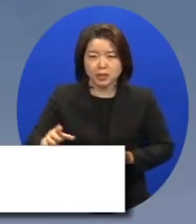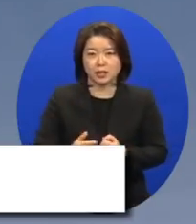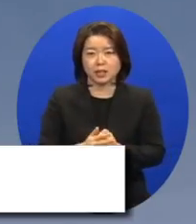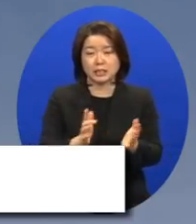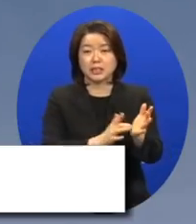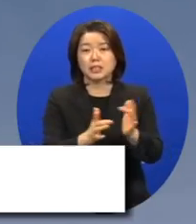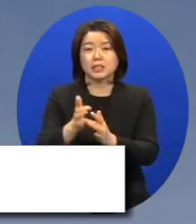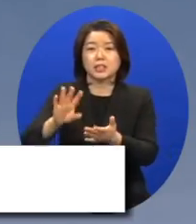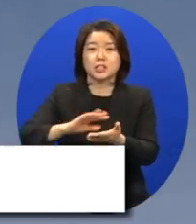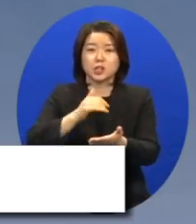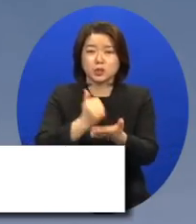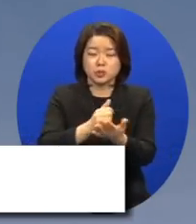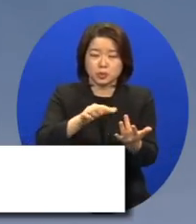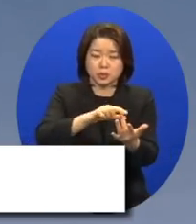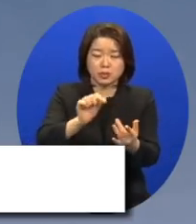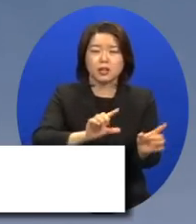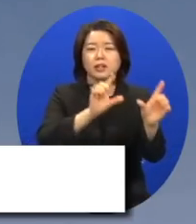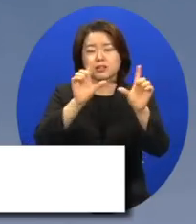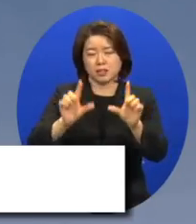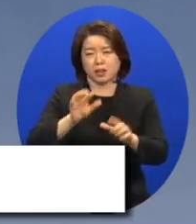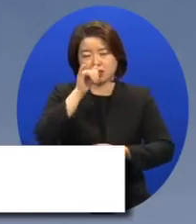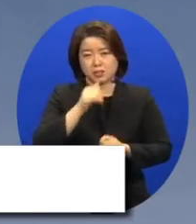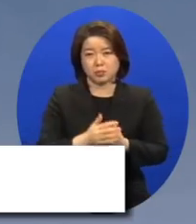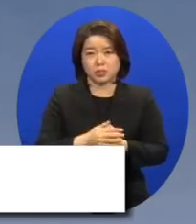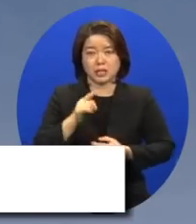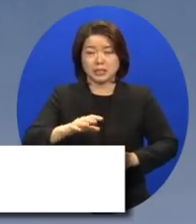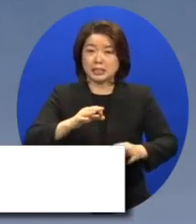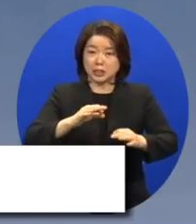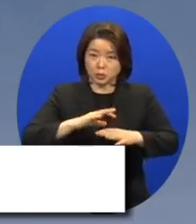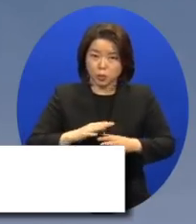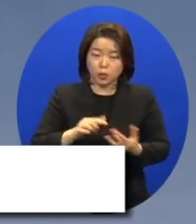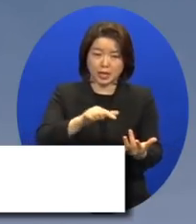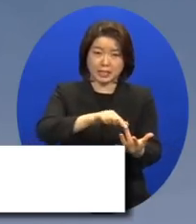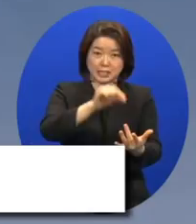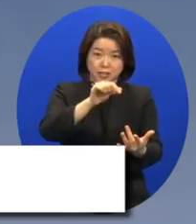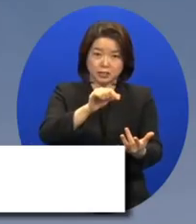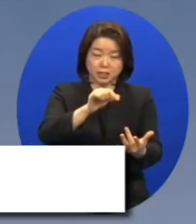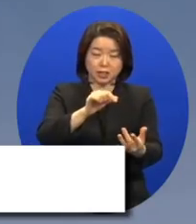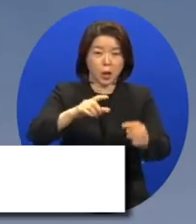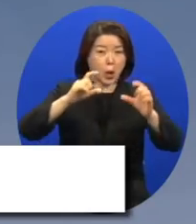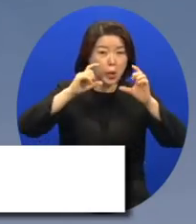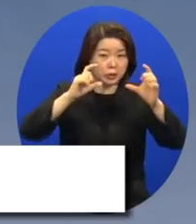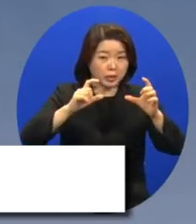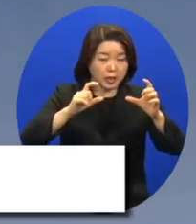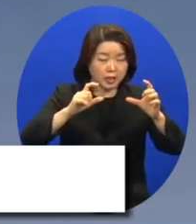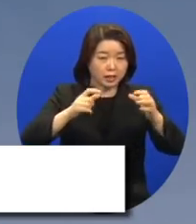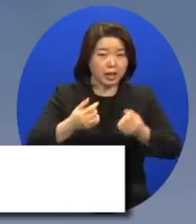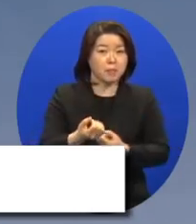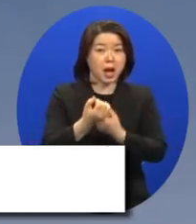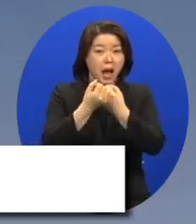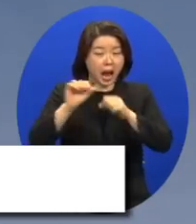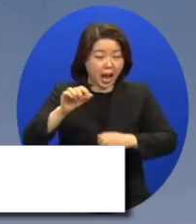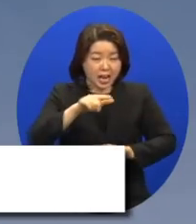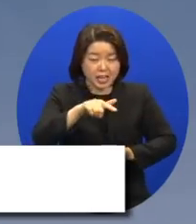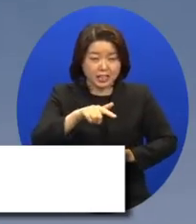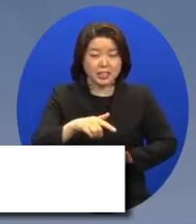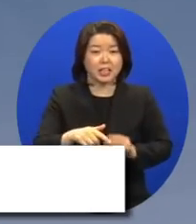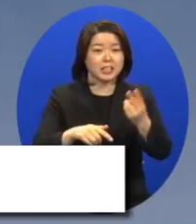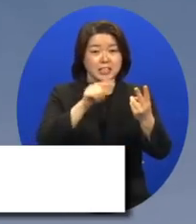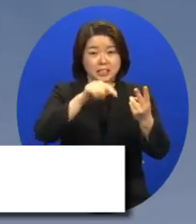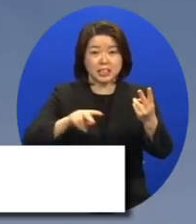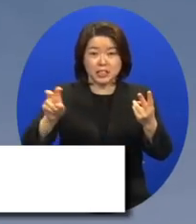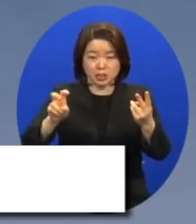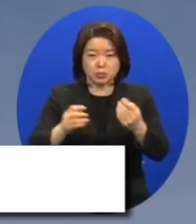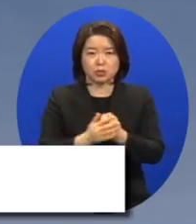그리스도를 선택하며 살았습니다 그 놀라운 선택의 선언이 갈라디아서 2장 20절 입니다